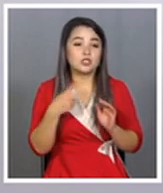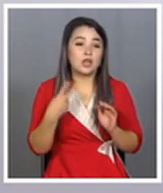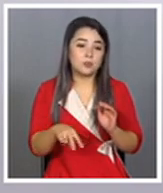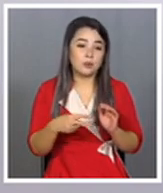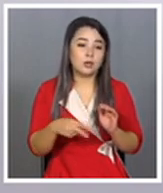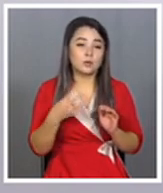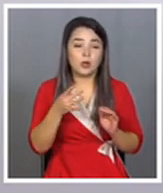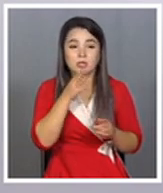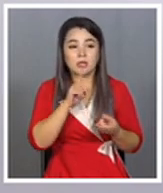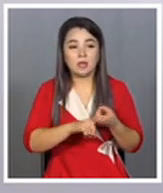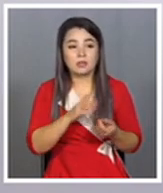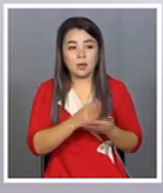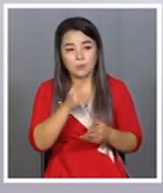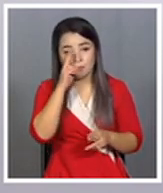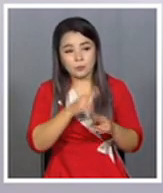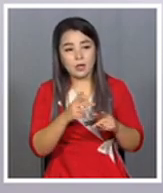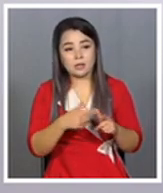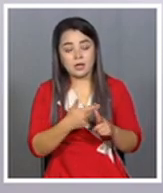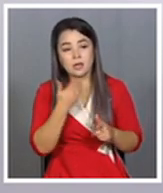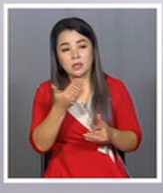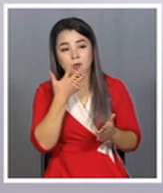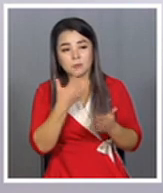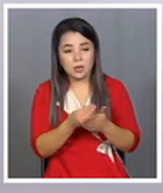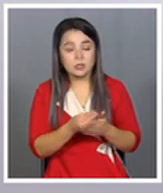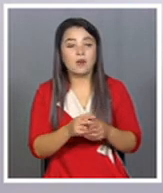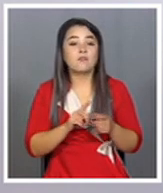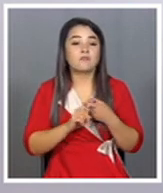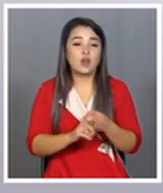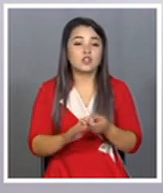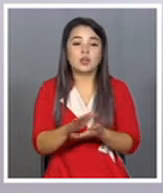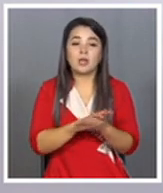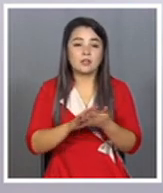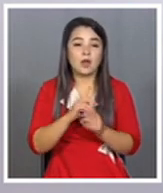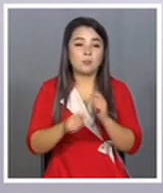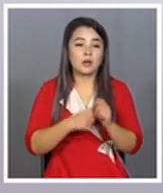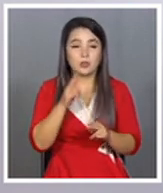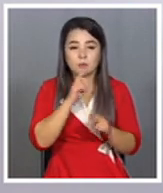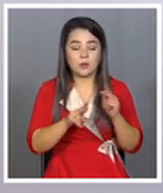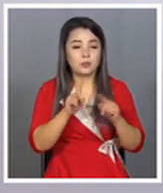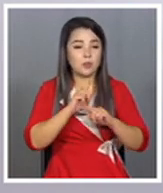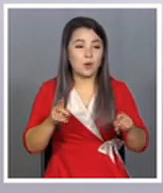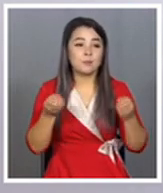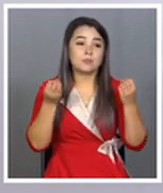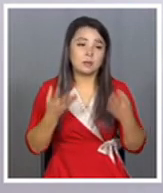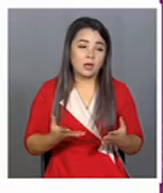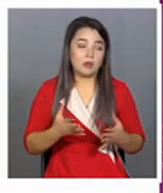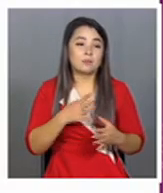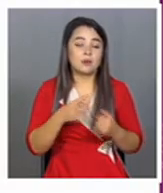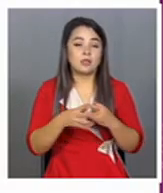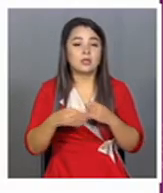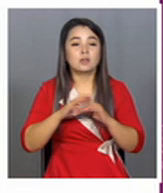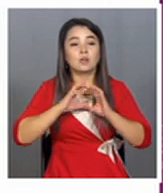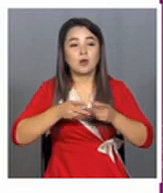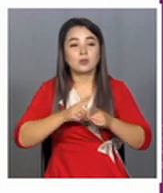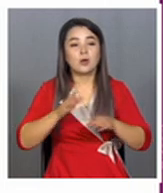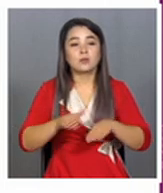жаста болатын. Ағайындылардың айту бойынша, бұл вирус ешқандай материалды өшірмейді. Жайғана жер асты дүниесіне